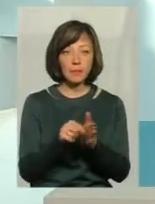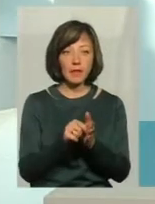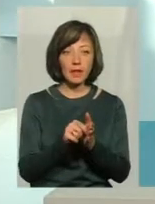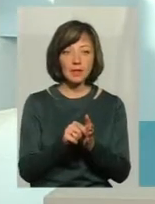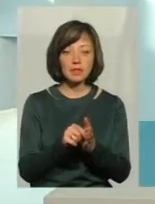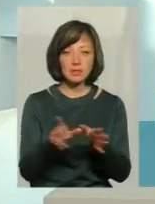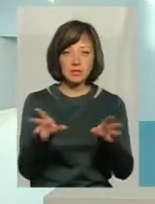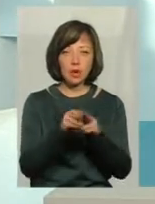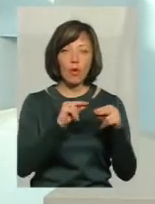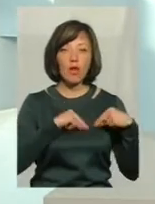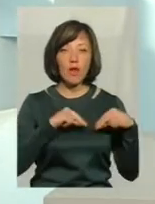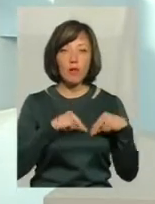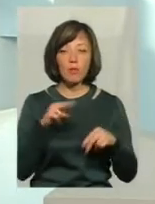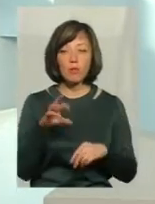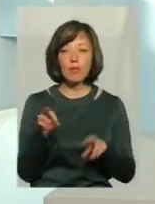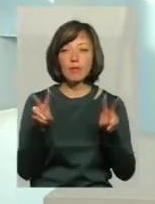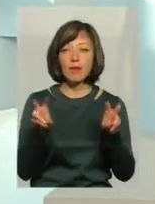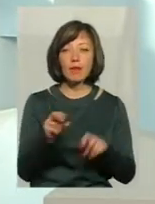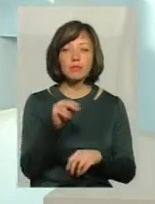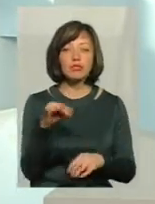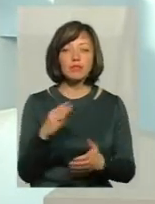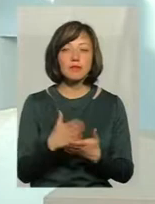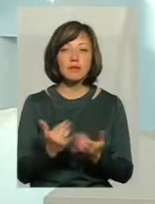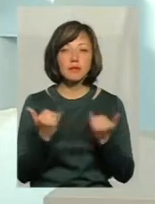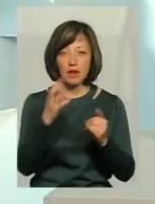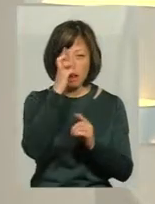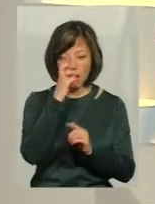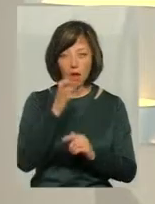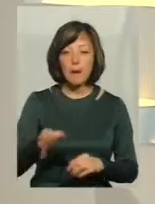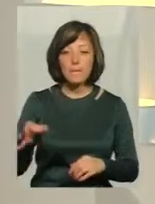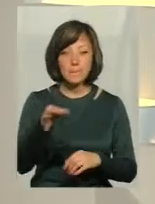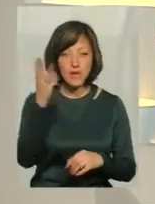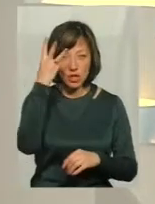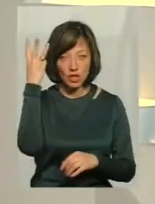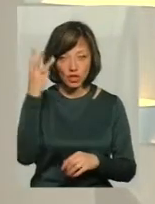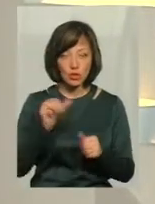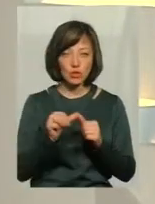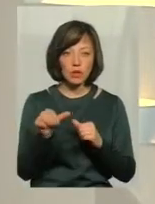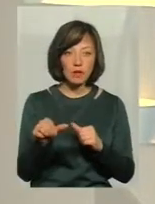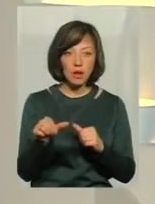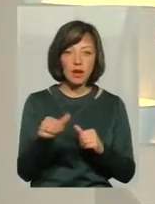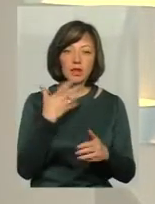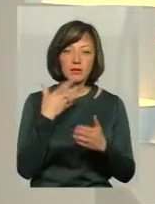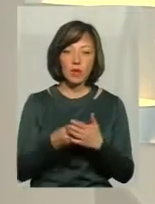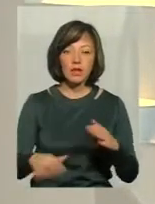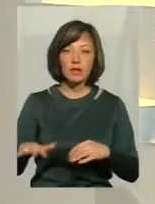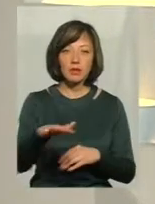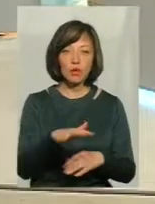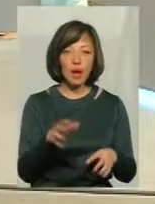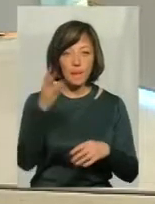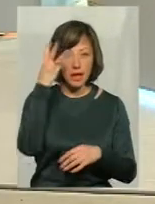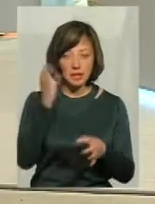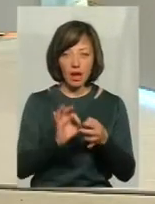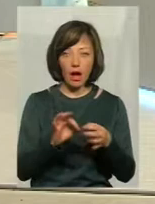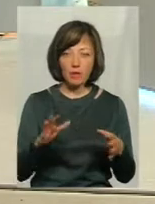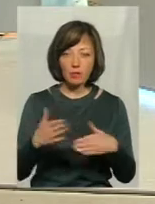з колегою по темі того, чи є для Хмельниччини, зокрема, тому що ми маємо на своїй території Хмельницьку атомну,